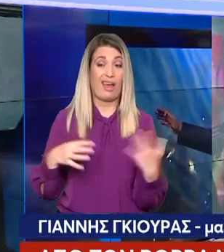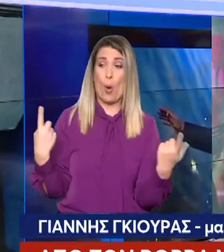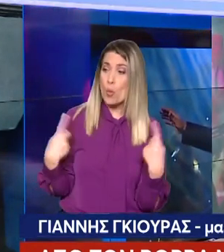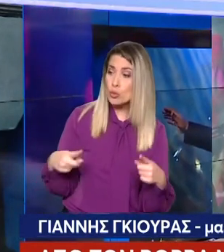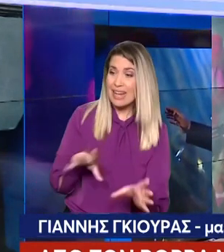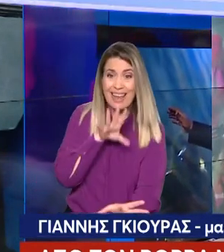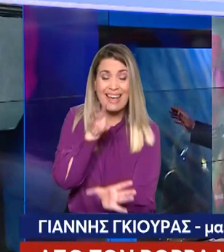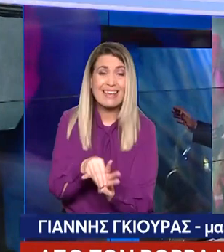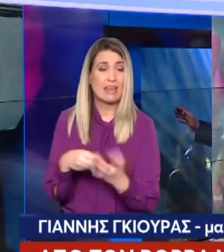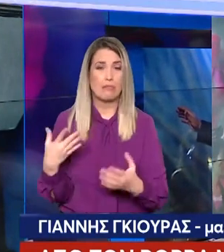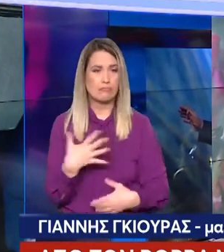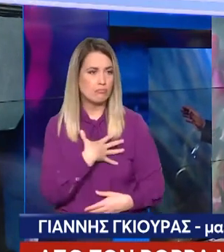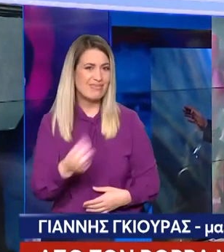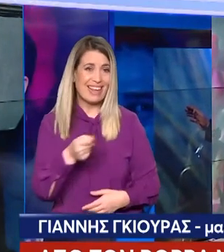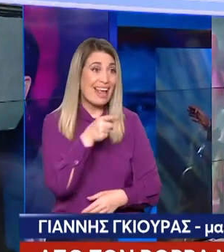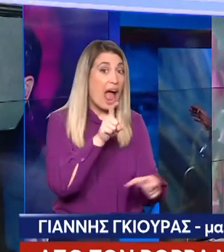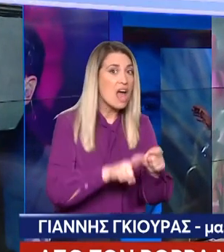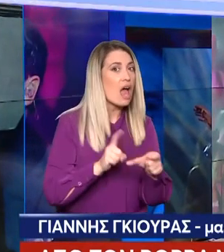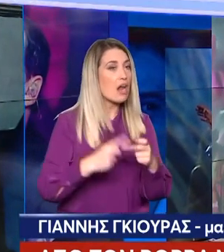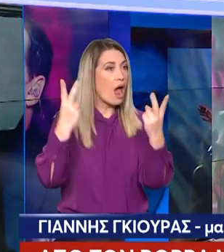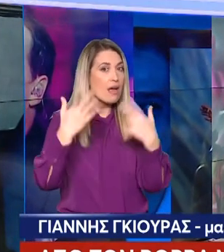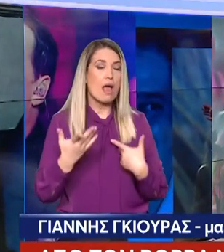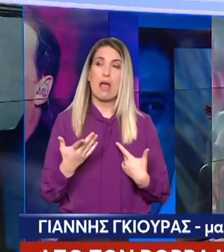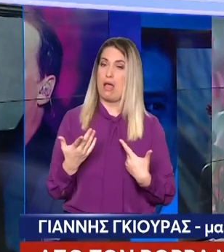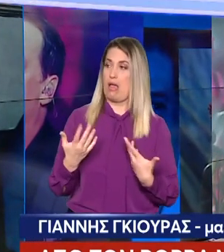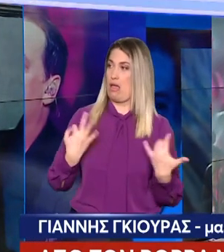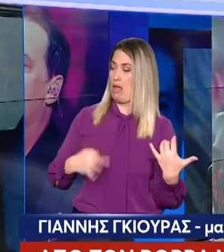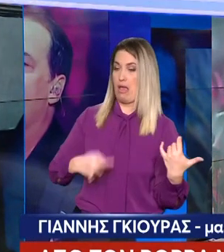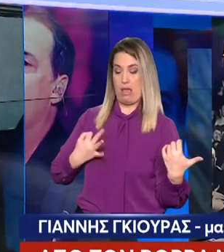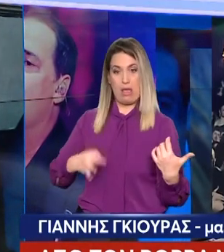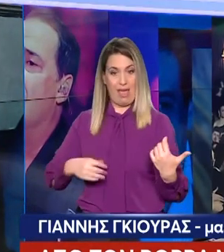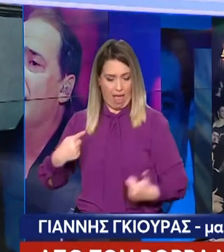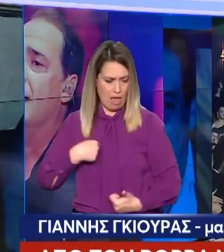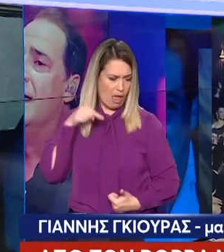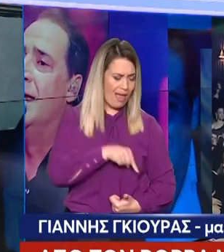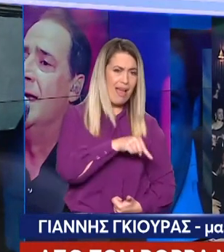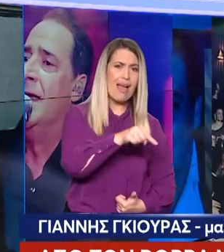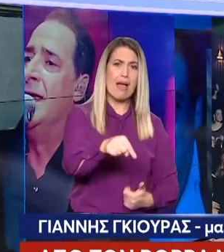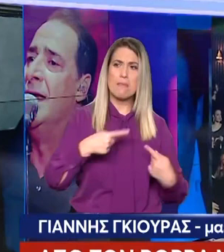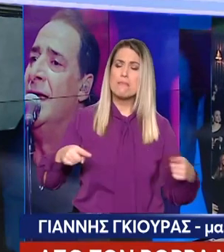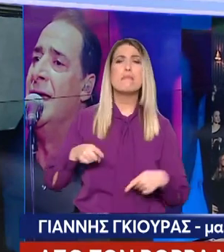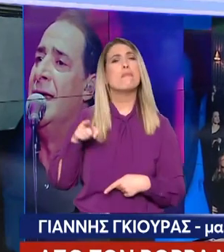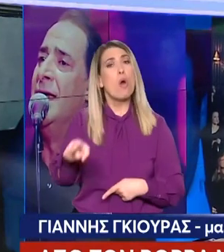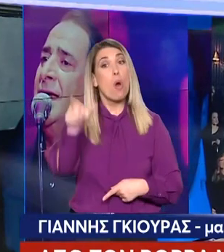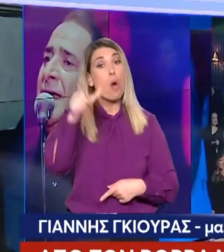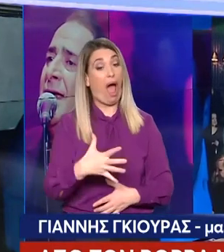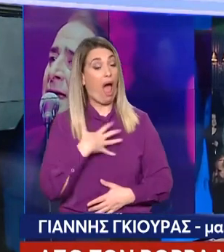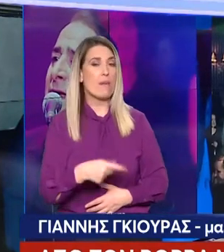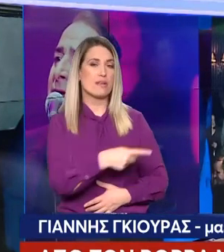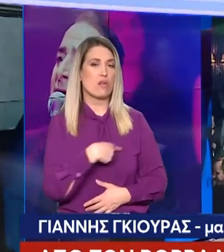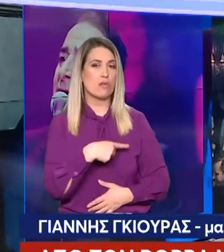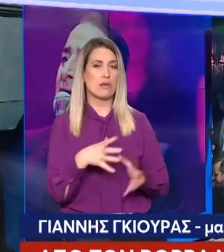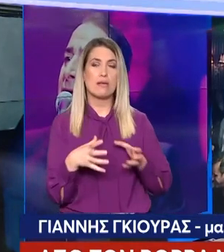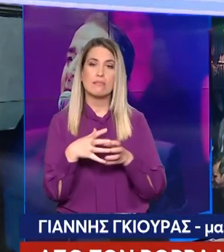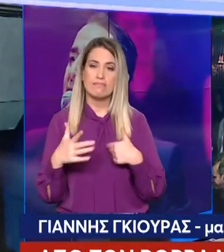έβαλε μέσα στις εταιρείες, βέβαια μας έβαλε γιατί μας εμπιστευόταν και εμάς και εμείς τον βγάλαμε ως